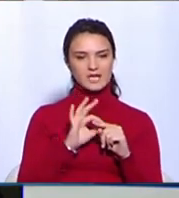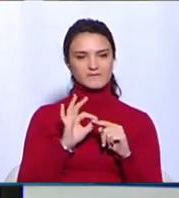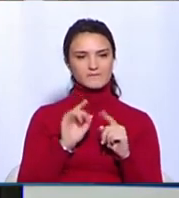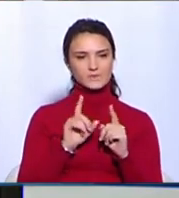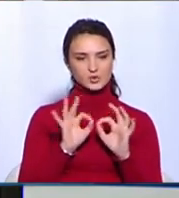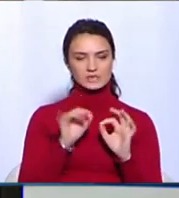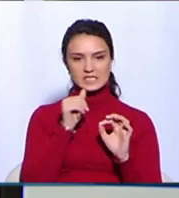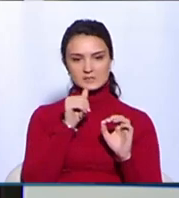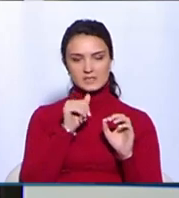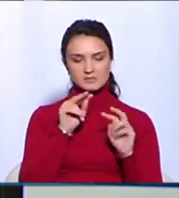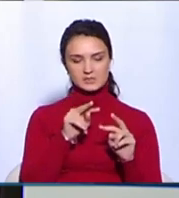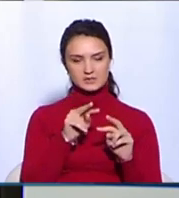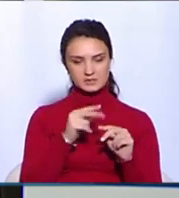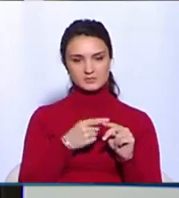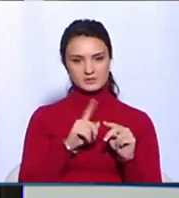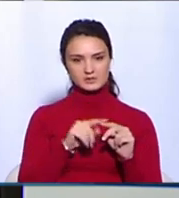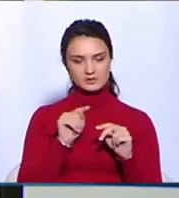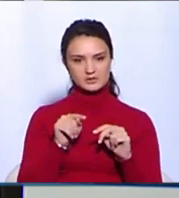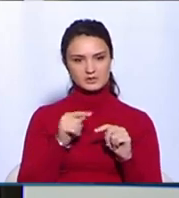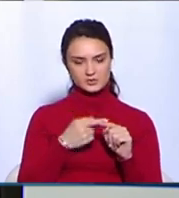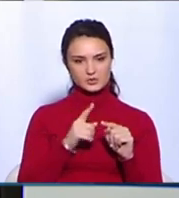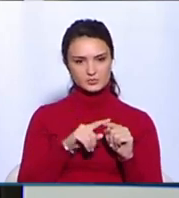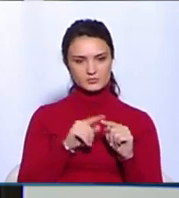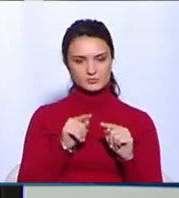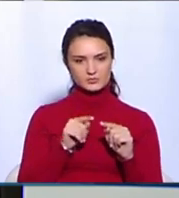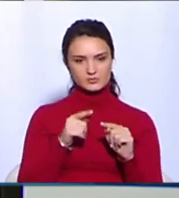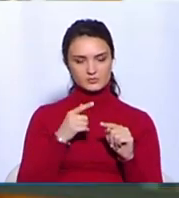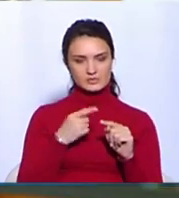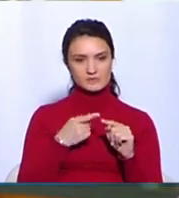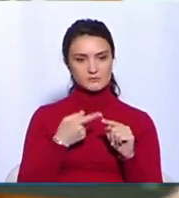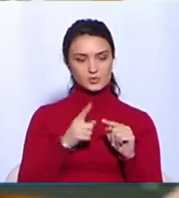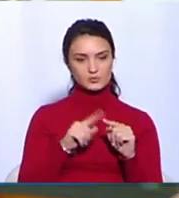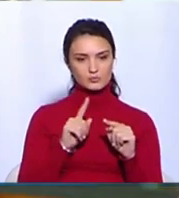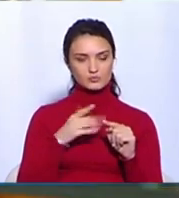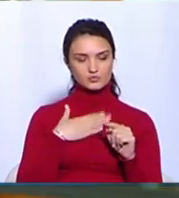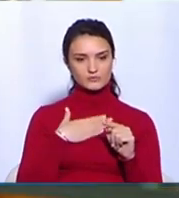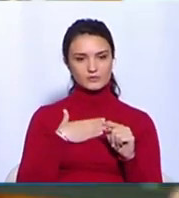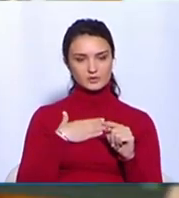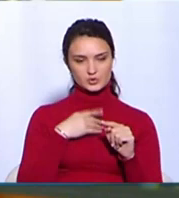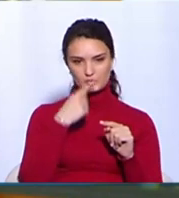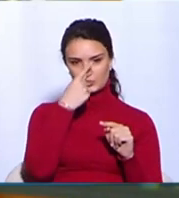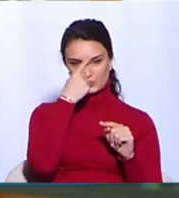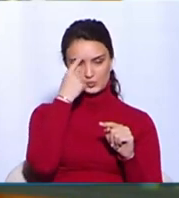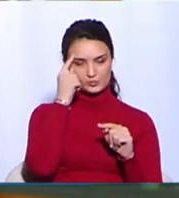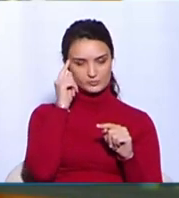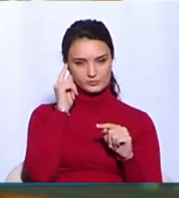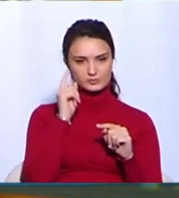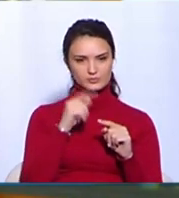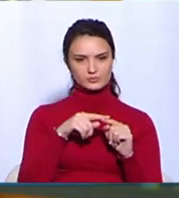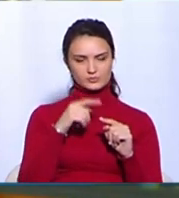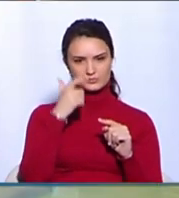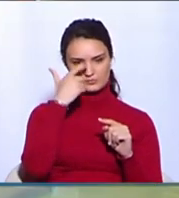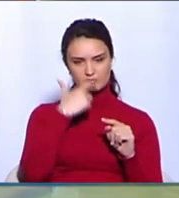სწორედ ექსპერიმენტირებიდან. და აკვიატებულ ტოლვაზე გადასვლა ხდება იმიტომ, რომ ჩვენი შუბლის ქერქი